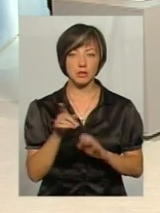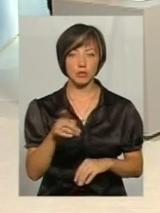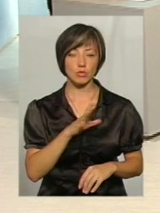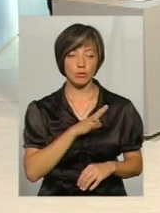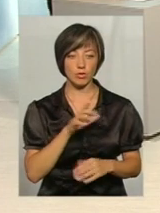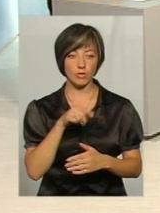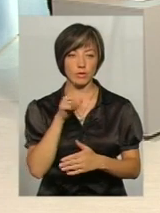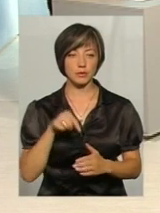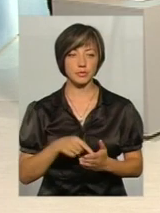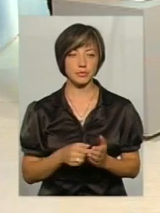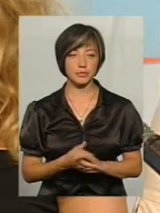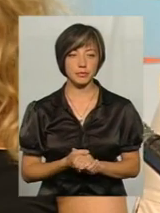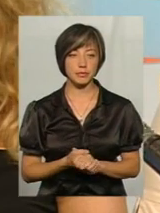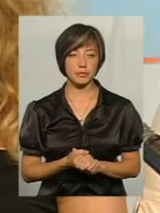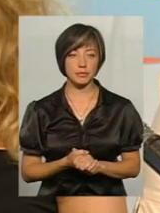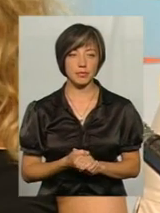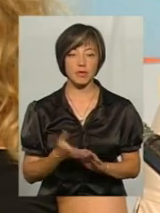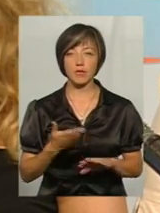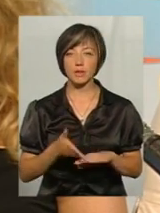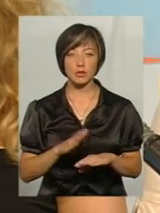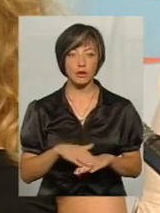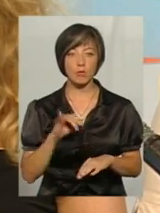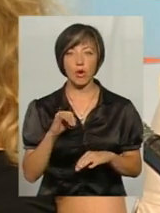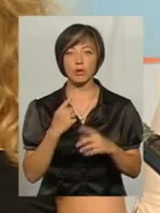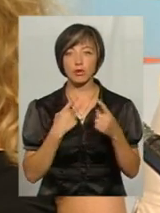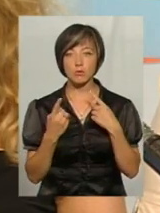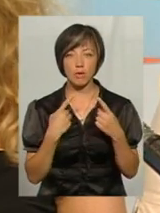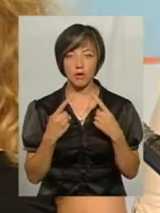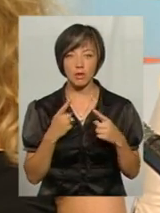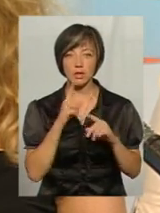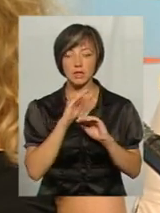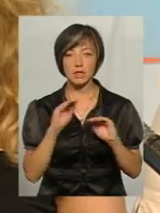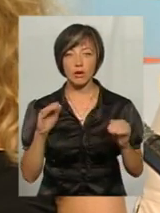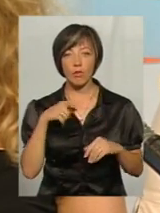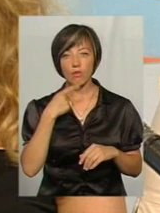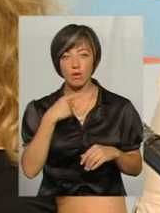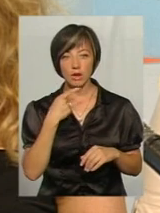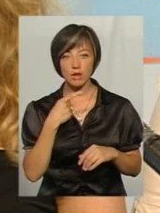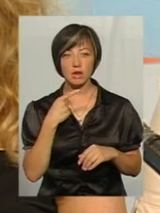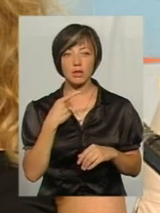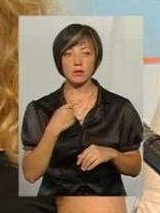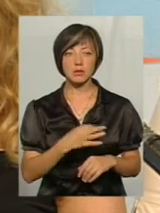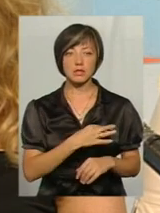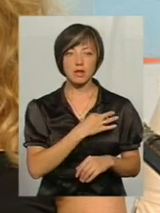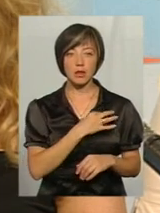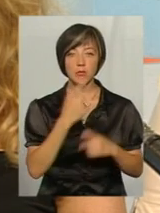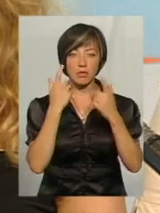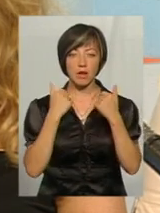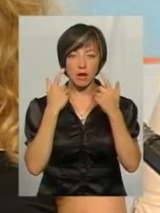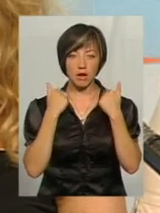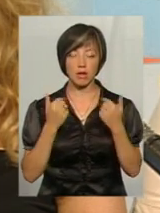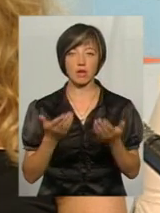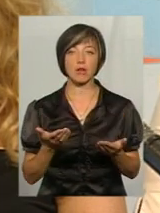її зустріли? Достатньо важкий. Вона погано розмовляла, вона тихо дуже говорила, вона була залякана, плакала, в